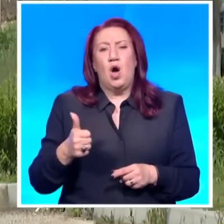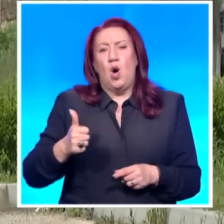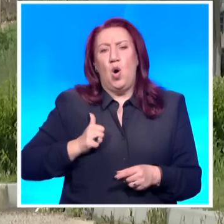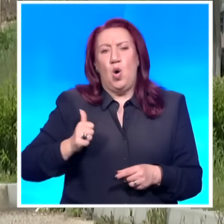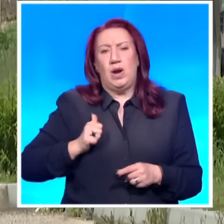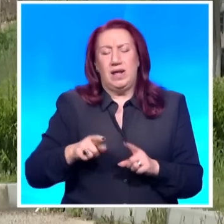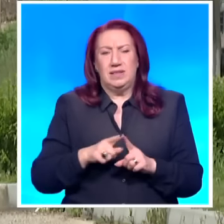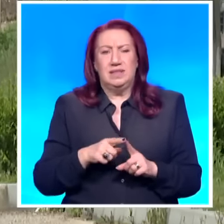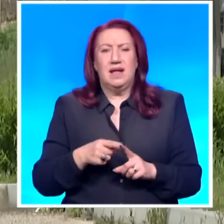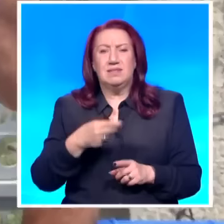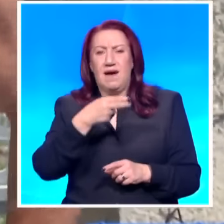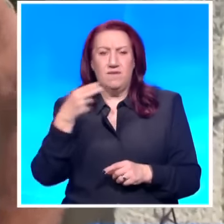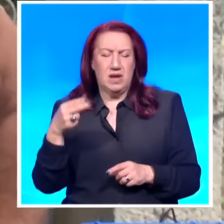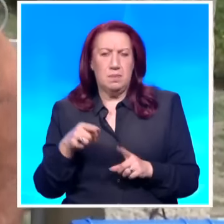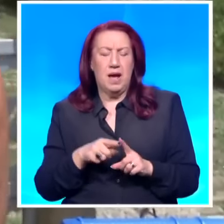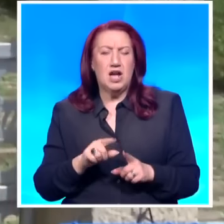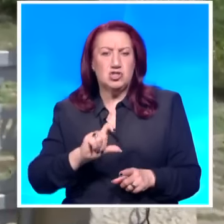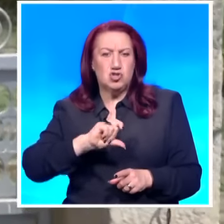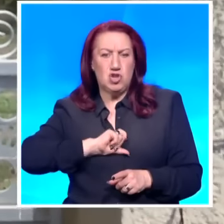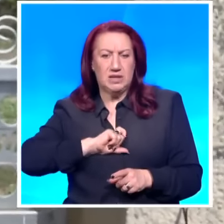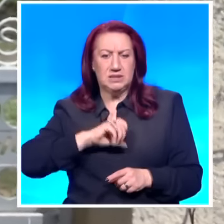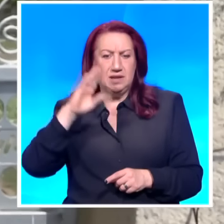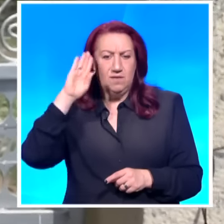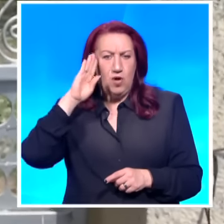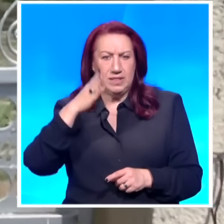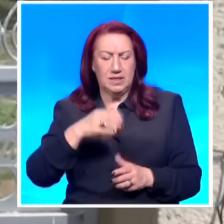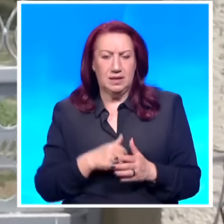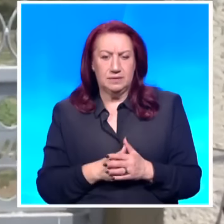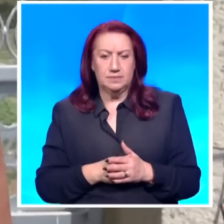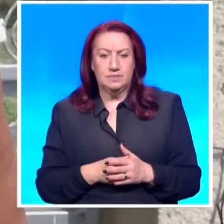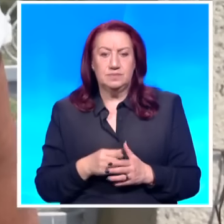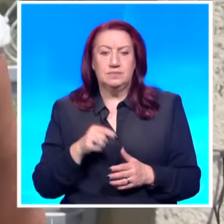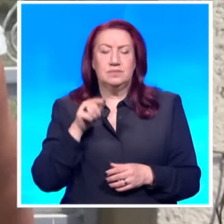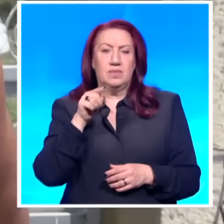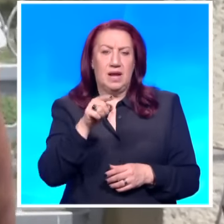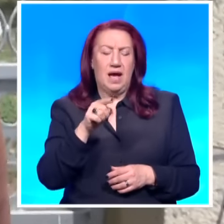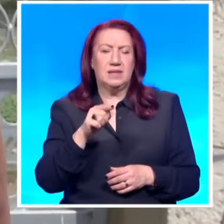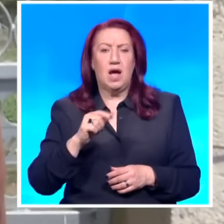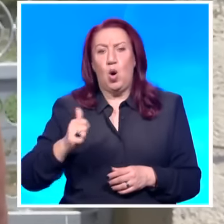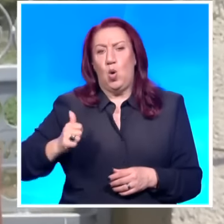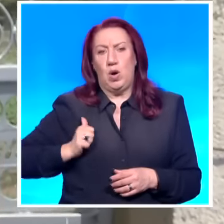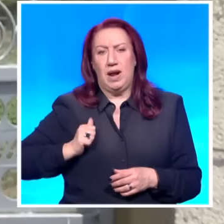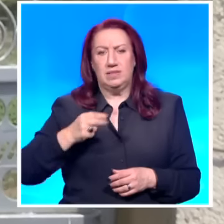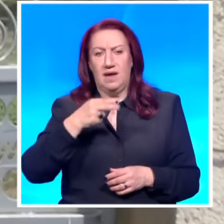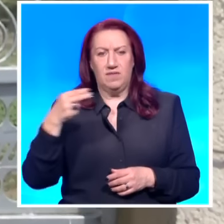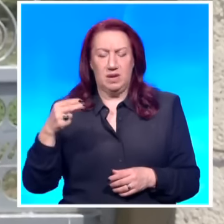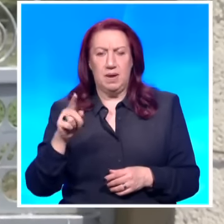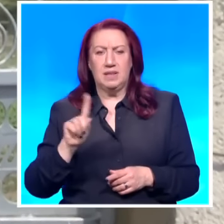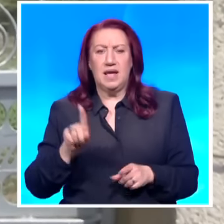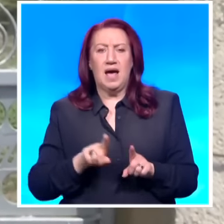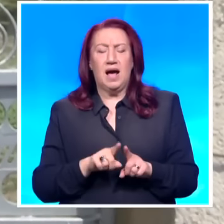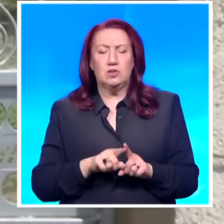е паравоенно формирование. Тяхната охранителна фирма не е като армия, ами човека направи